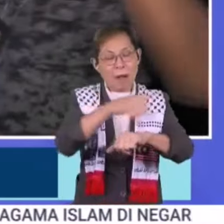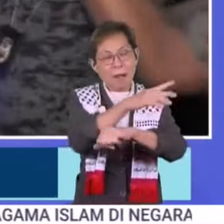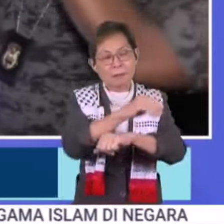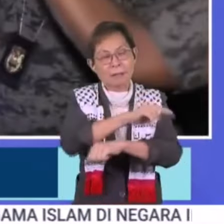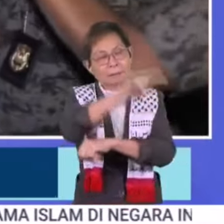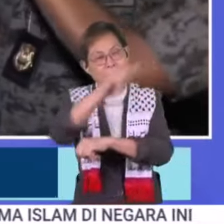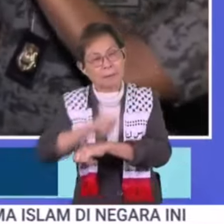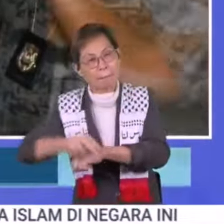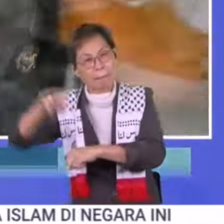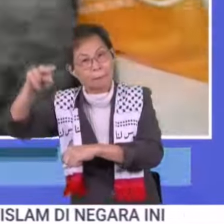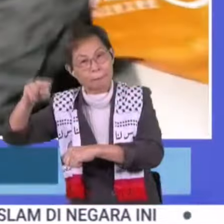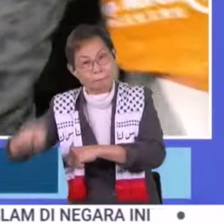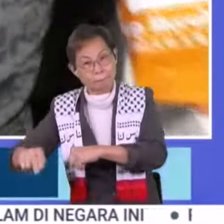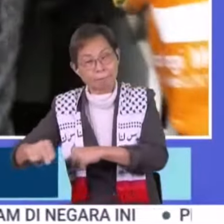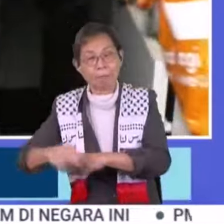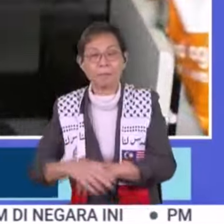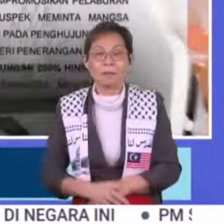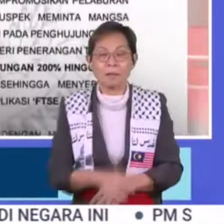Nepal.